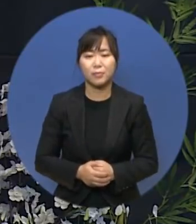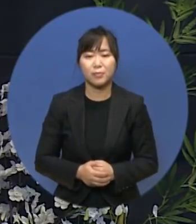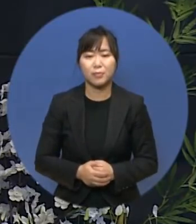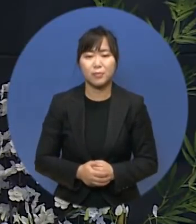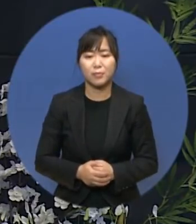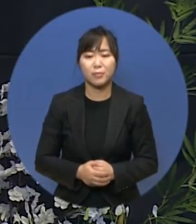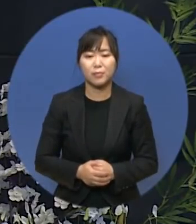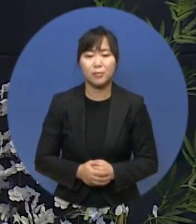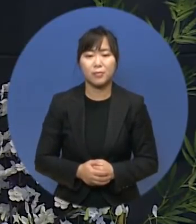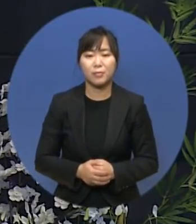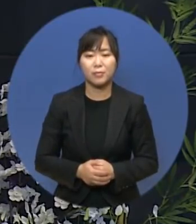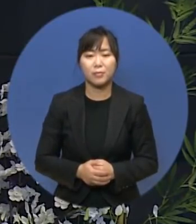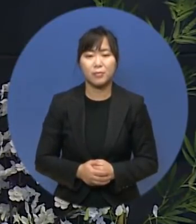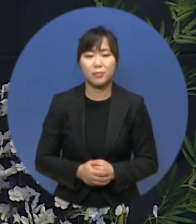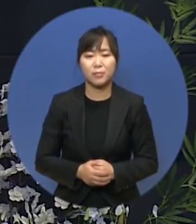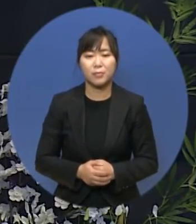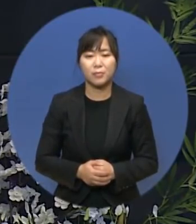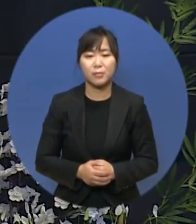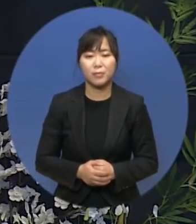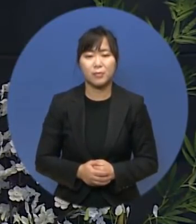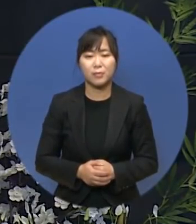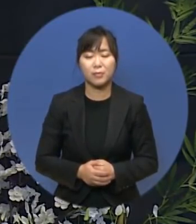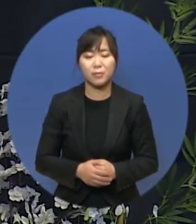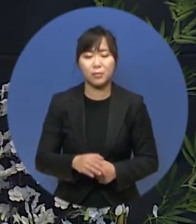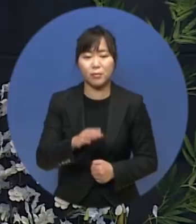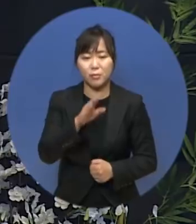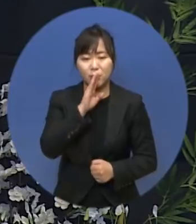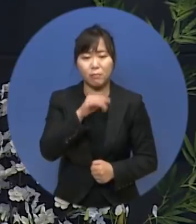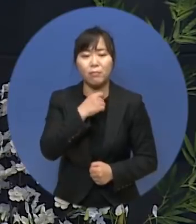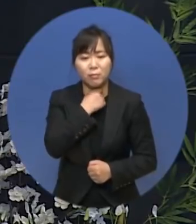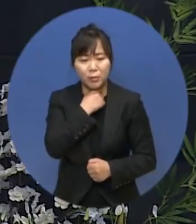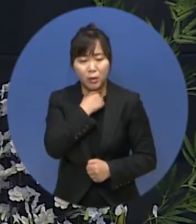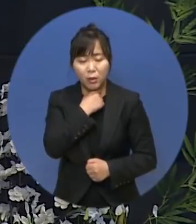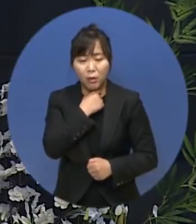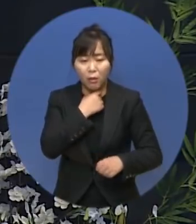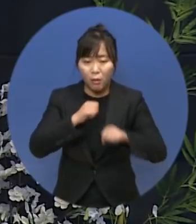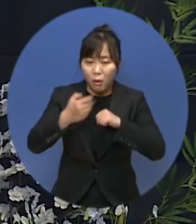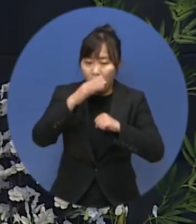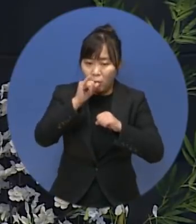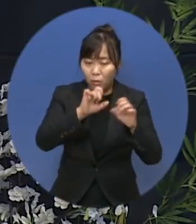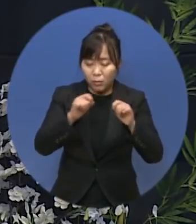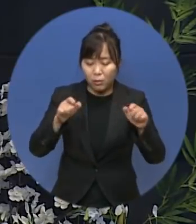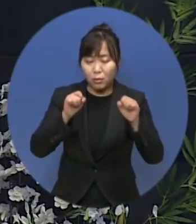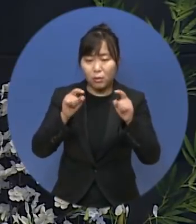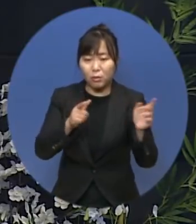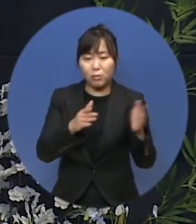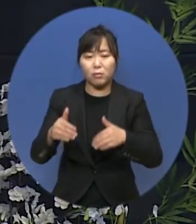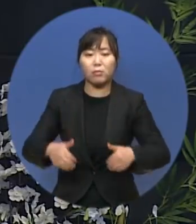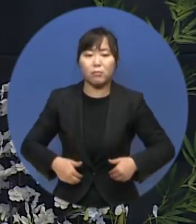이루어지고 있기 때문에 실제 향유할 수 있는 다양한 기회가 마련되어야 될 것 같습니다.